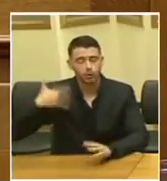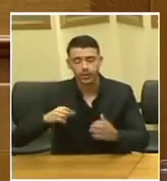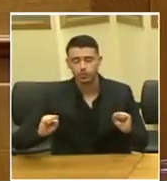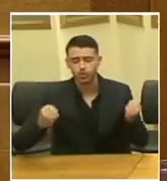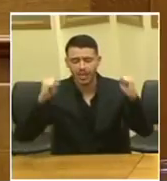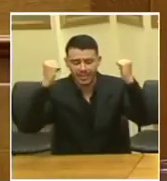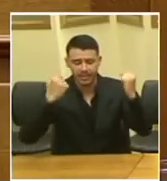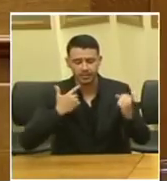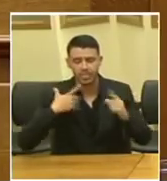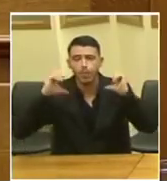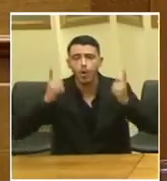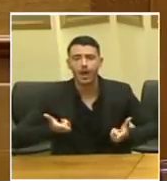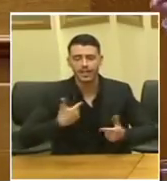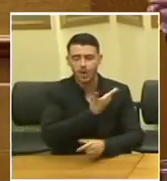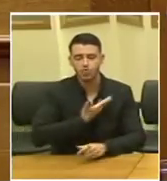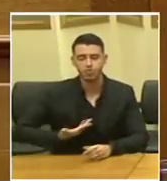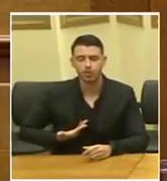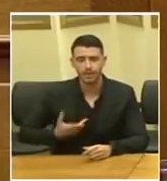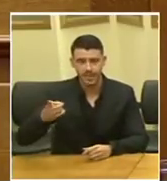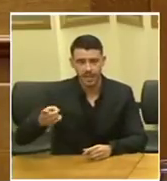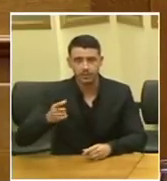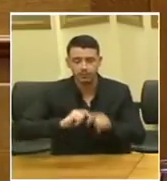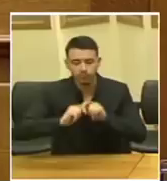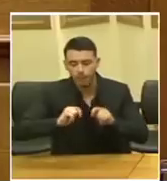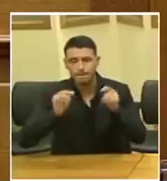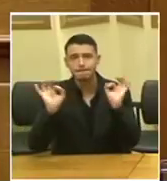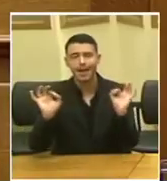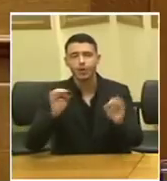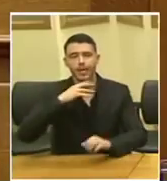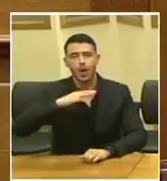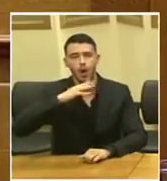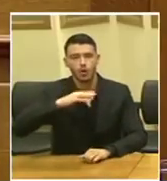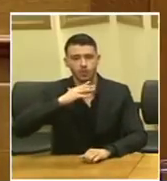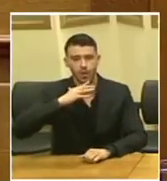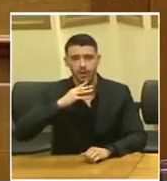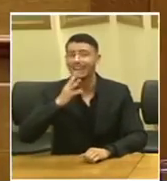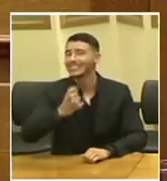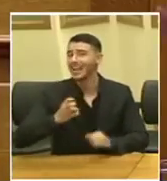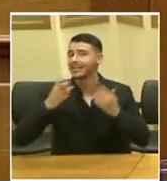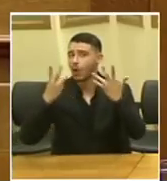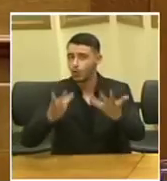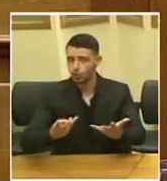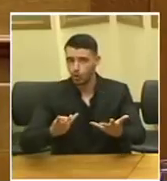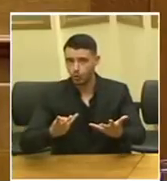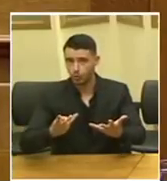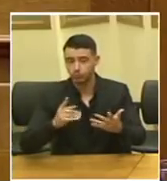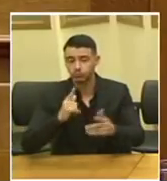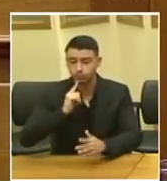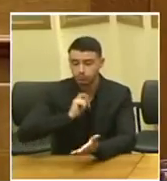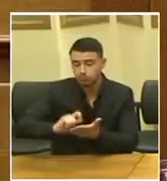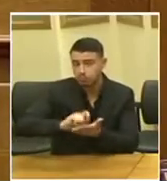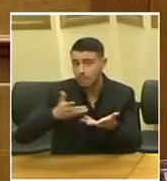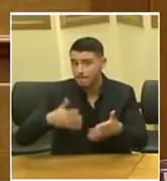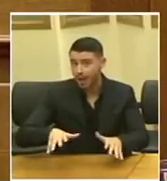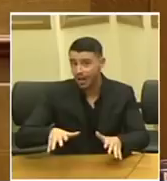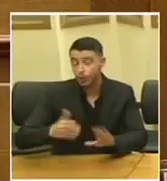Μακεδονίας, τη Μακεδονική. Το 1948 η αριστερά ήταν στην παρανομία. Εσείς που κυβερνούσατε